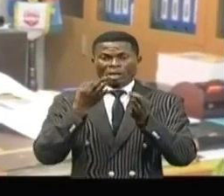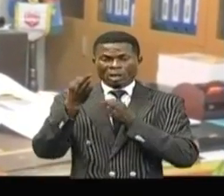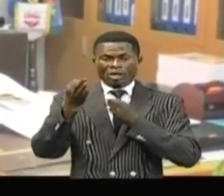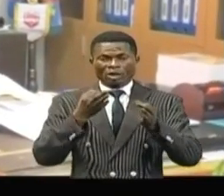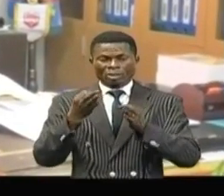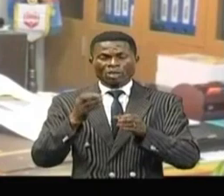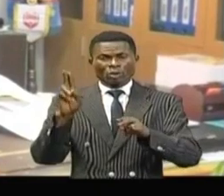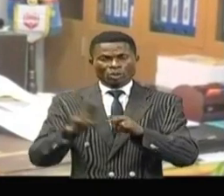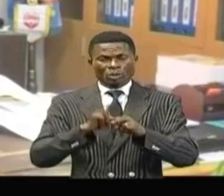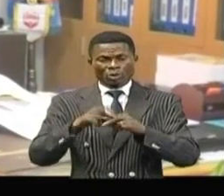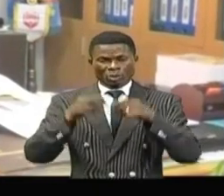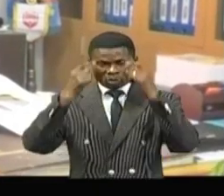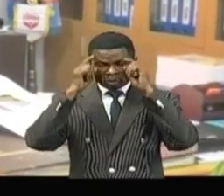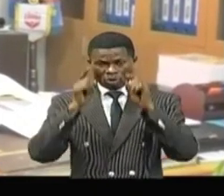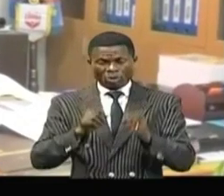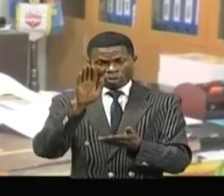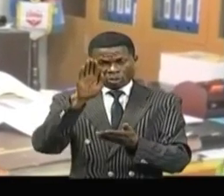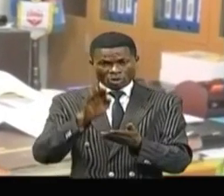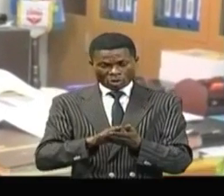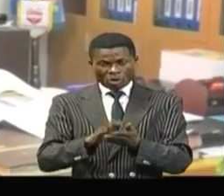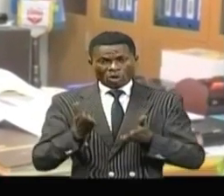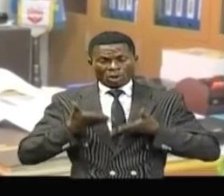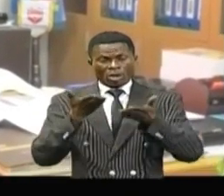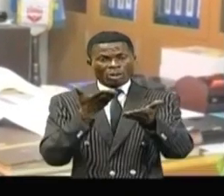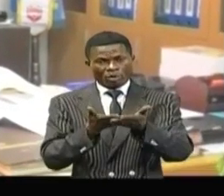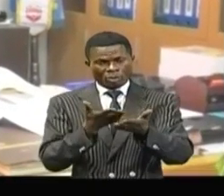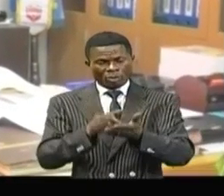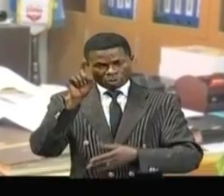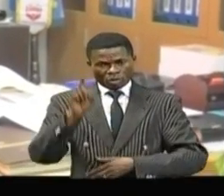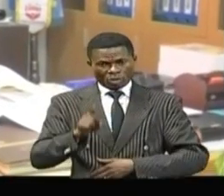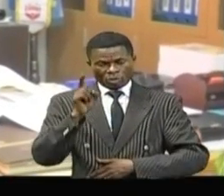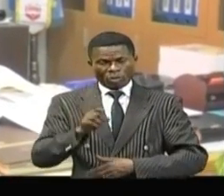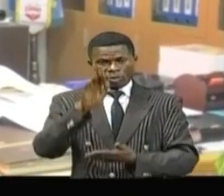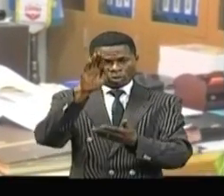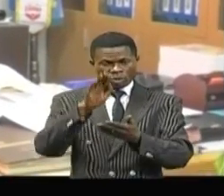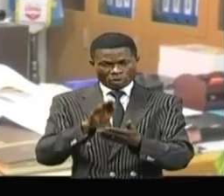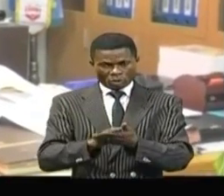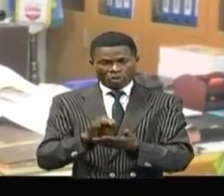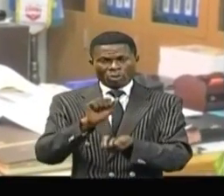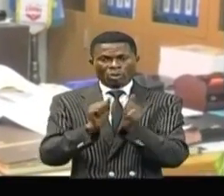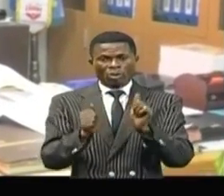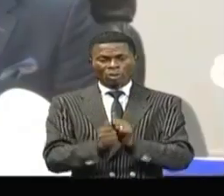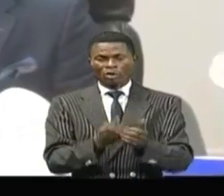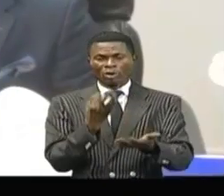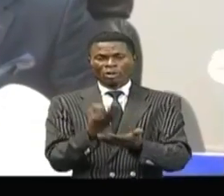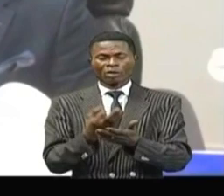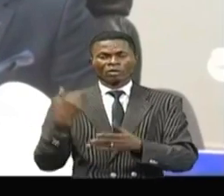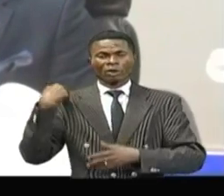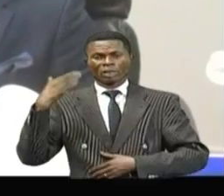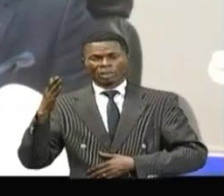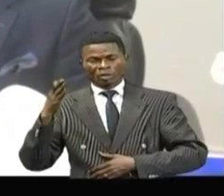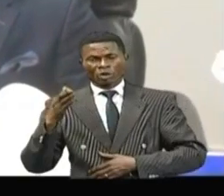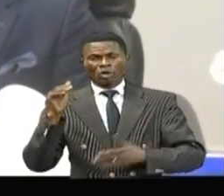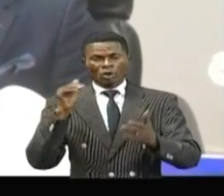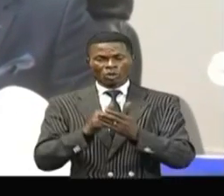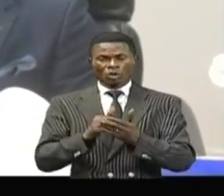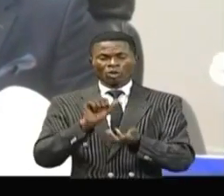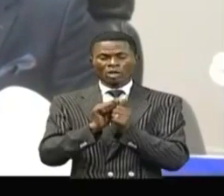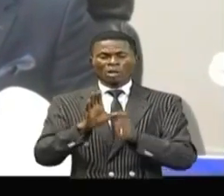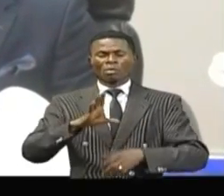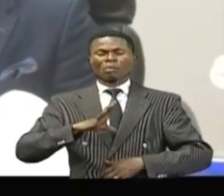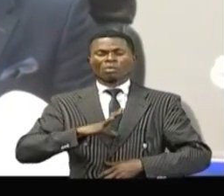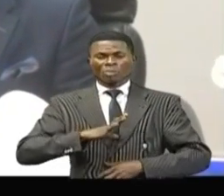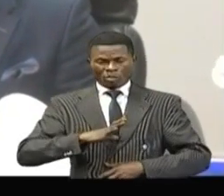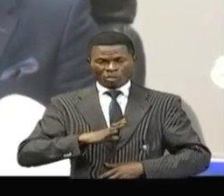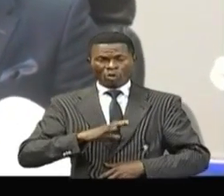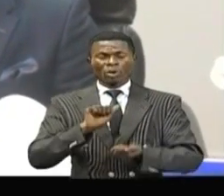mise en œuvre de mesures d'atténuation proposées devra réduire la vulnérabilité des finances publiques face aux chocs inhérents à